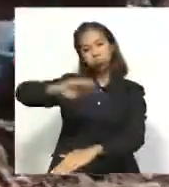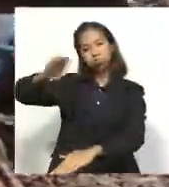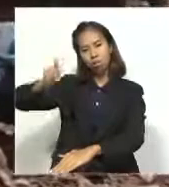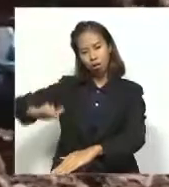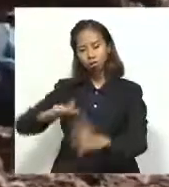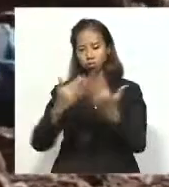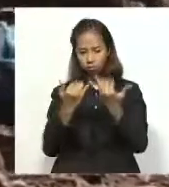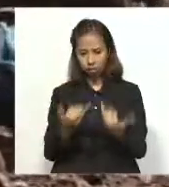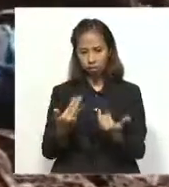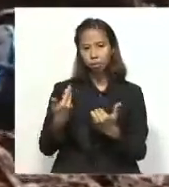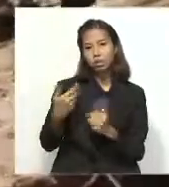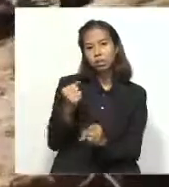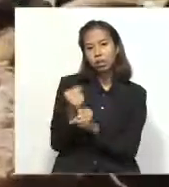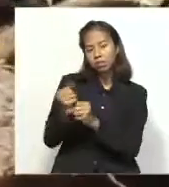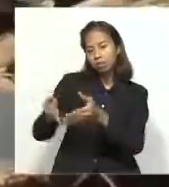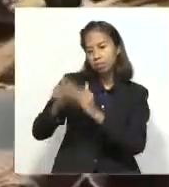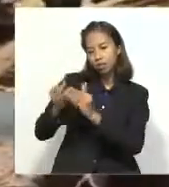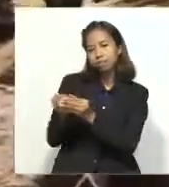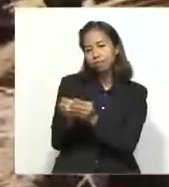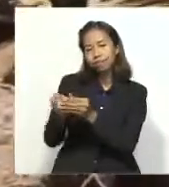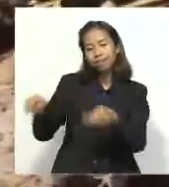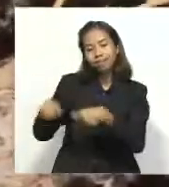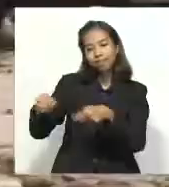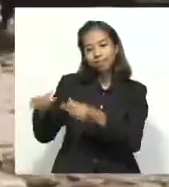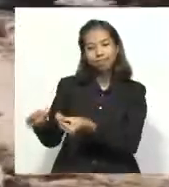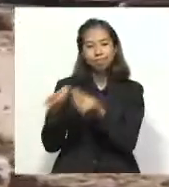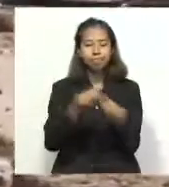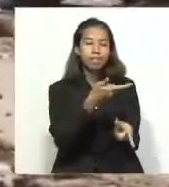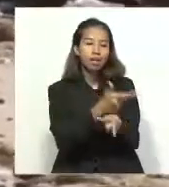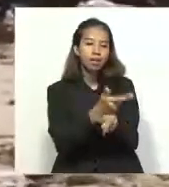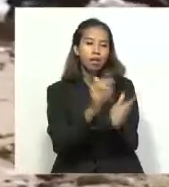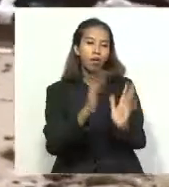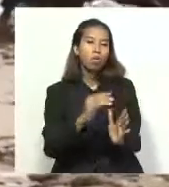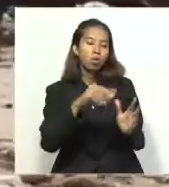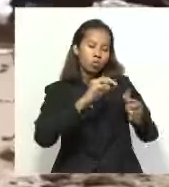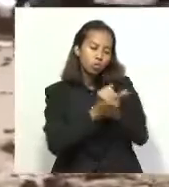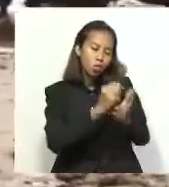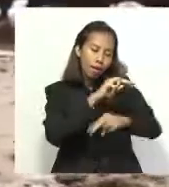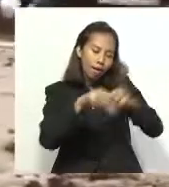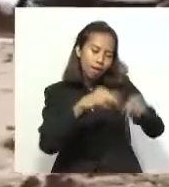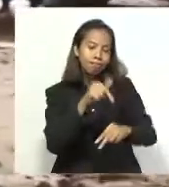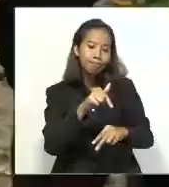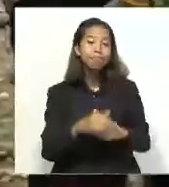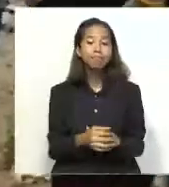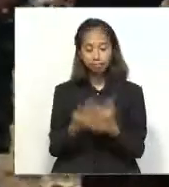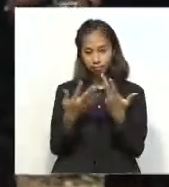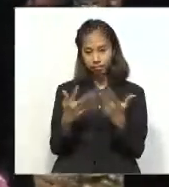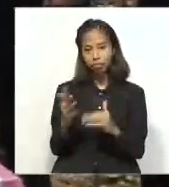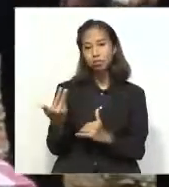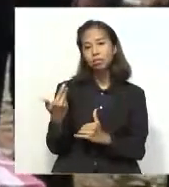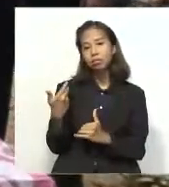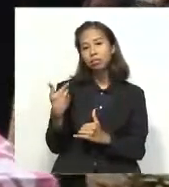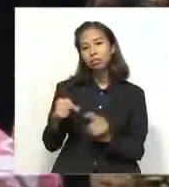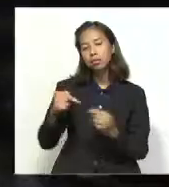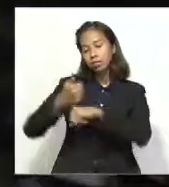งมีการจัดโรงครัวพระราชทานเพื่อทำอาหารให้แก่เจ้าหน้าที่และผู้ประสบภัยได้รับประทานด้วยนายสิริรัตน์ชุ